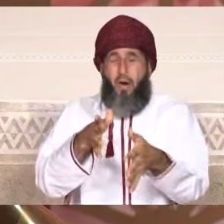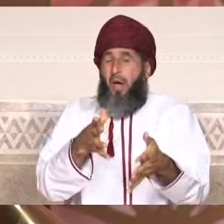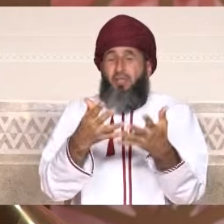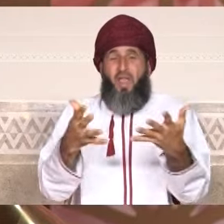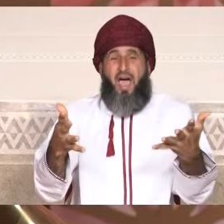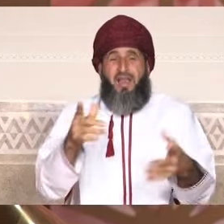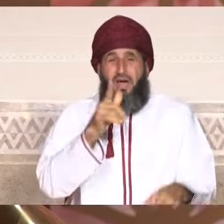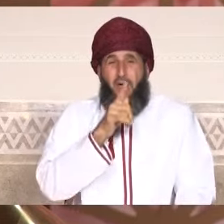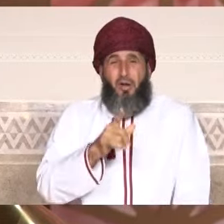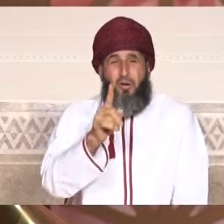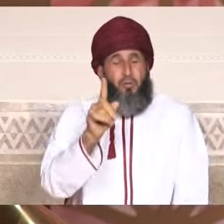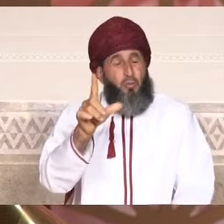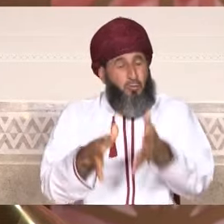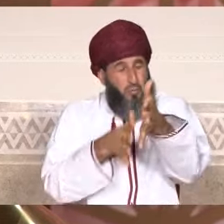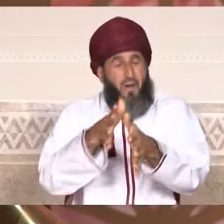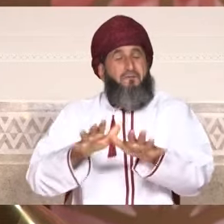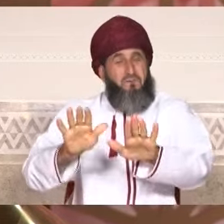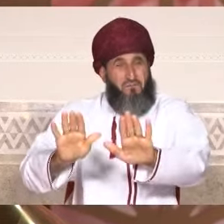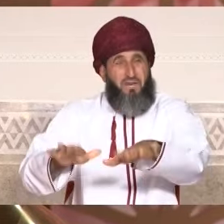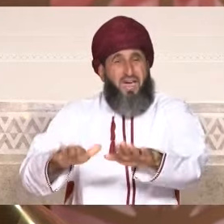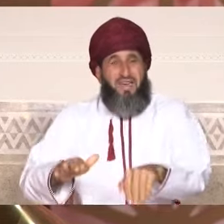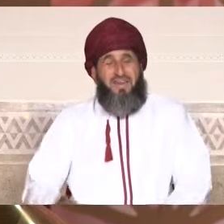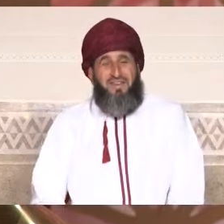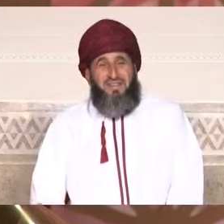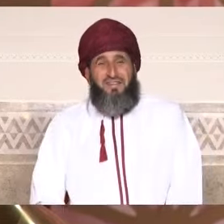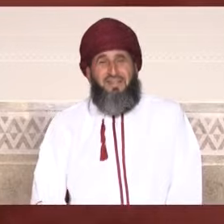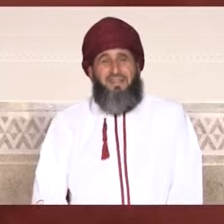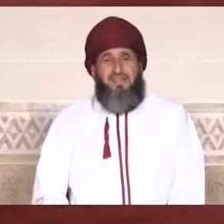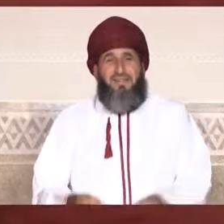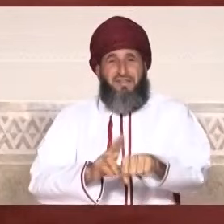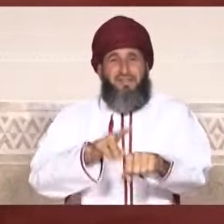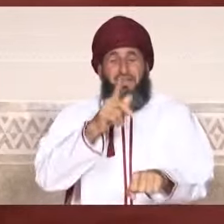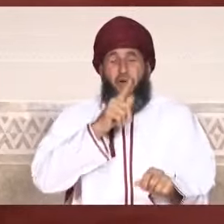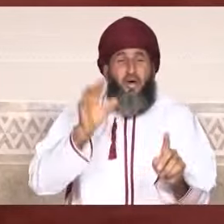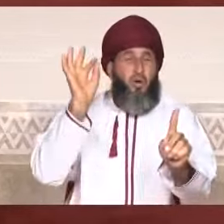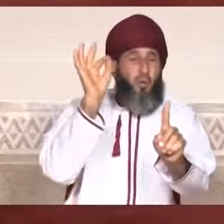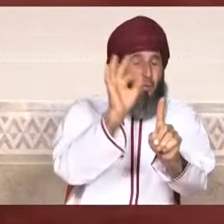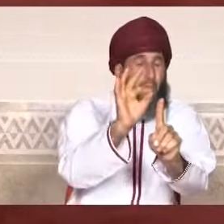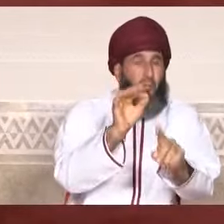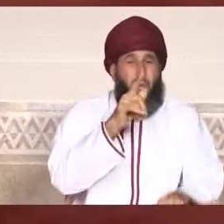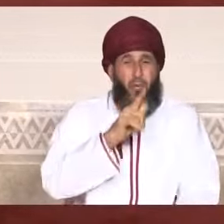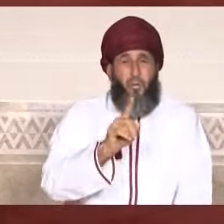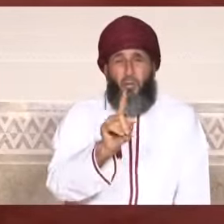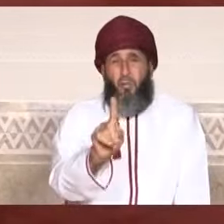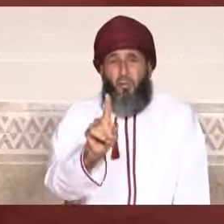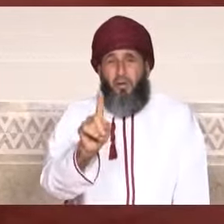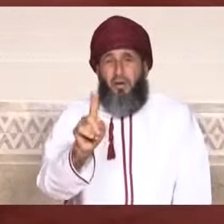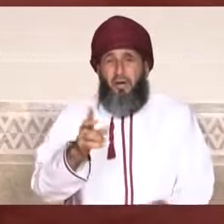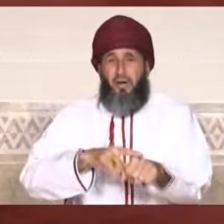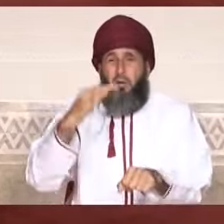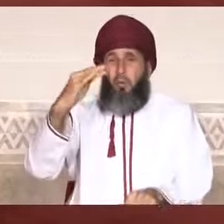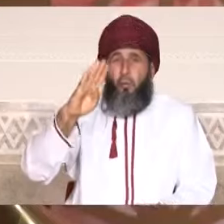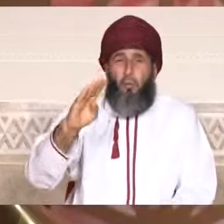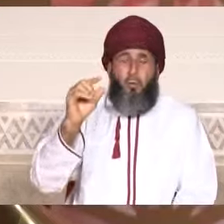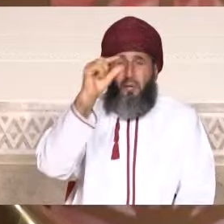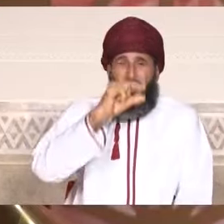منها إتقانهم للغة، لغة الإشارة، ومنها سعيهم قدر استطاعتهم إلى إتيان أحكام هذا